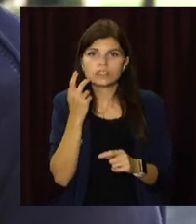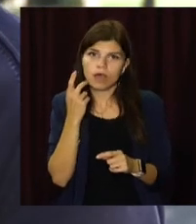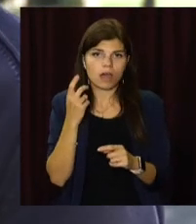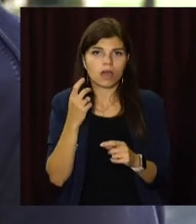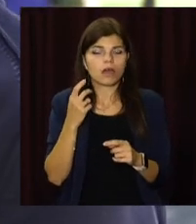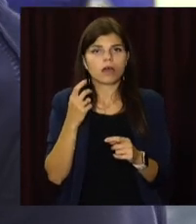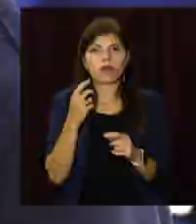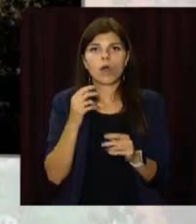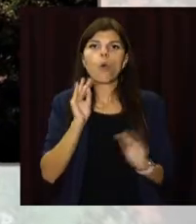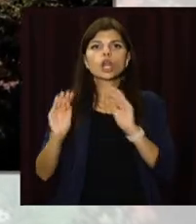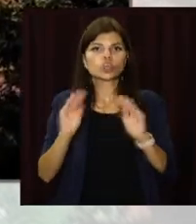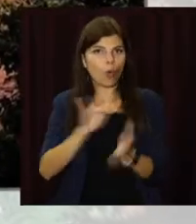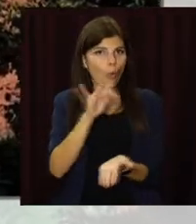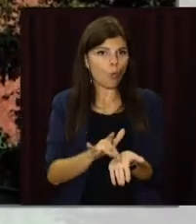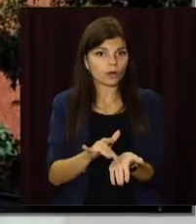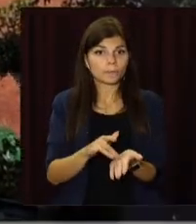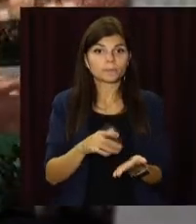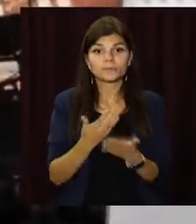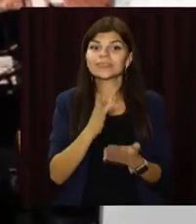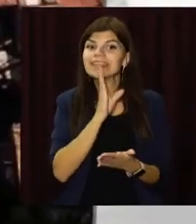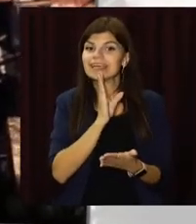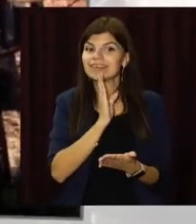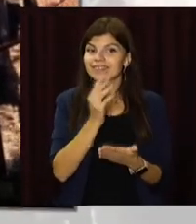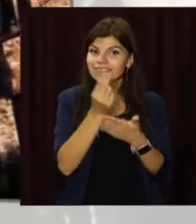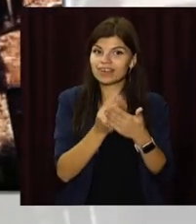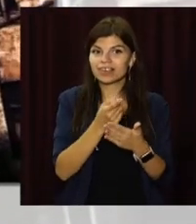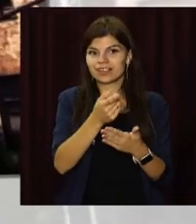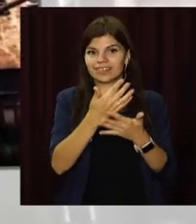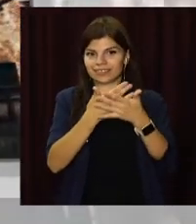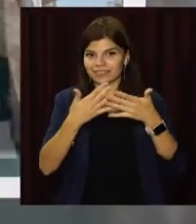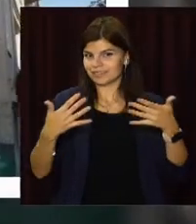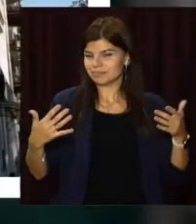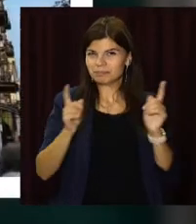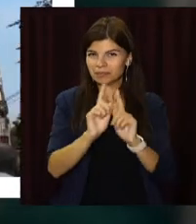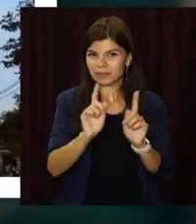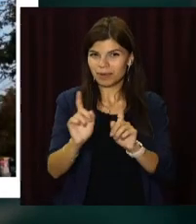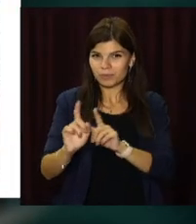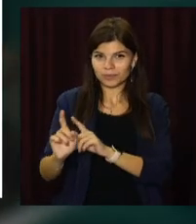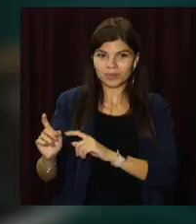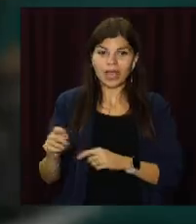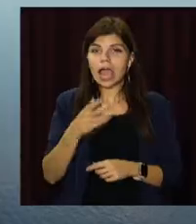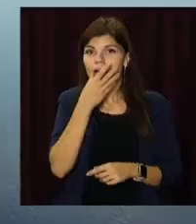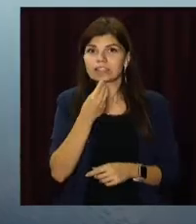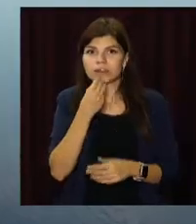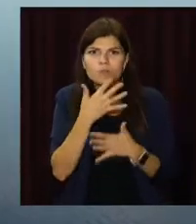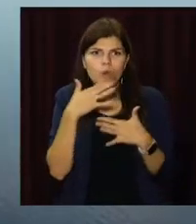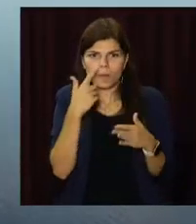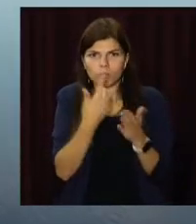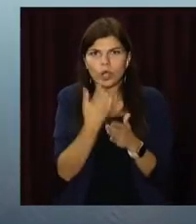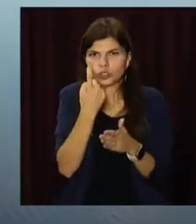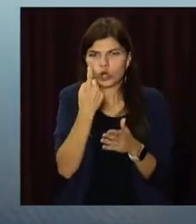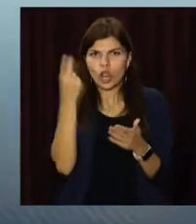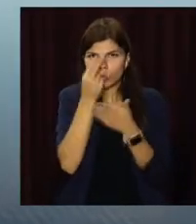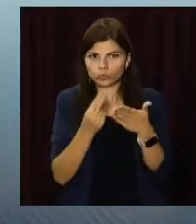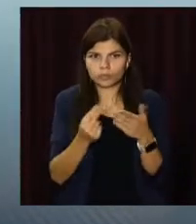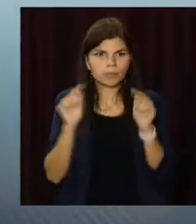грамотно поступить. Дівчинка-переселенка Сфінкс, Янгол, Супермен. На міських вулицях наразі красуються до сотні муралів. Найвидовищні